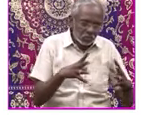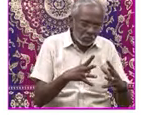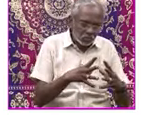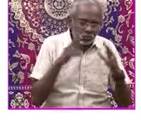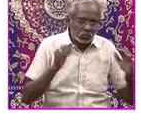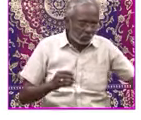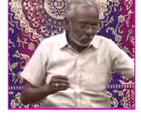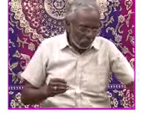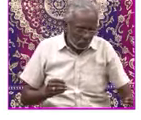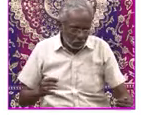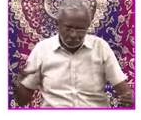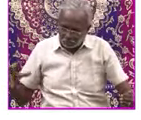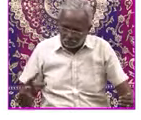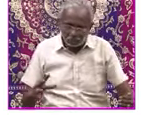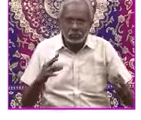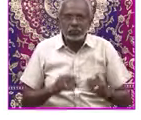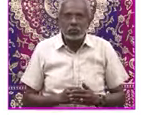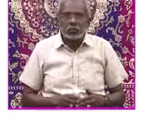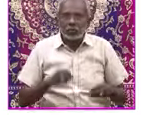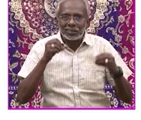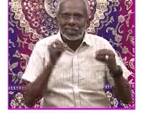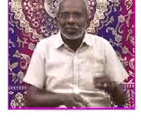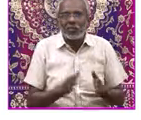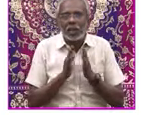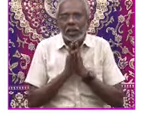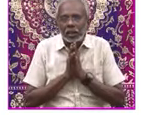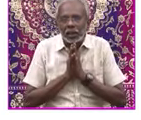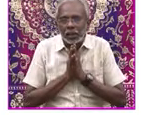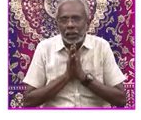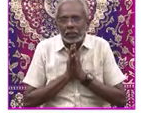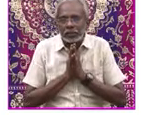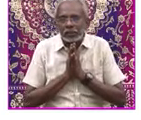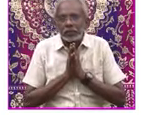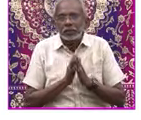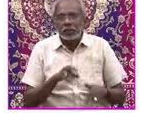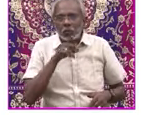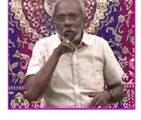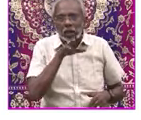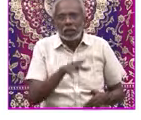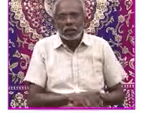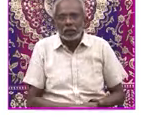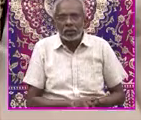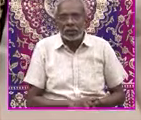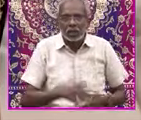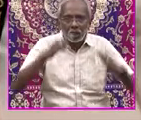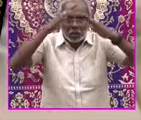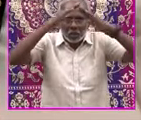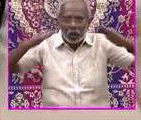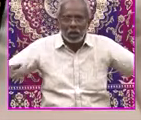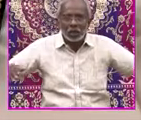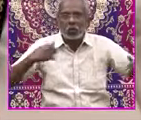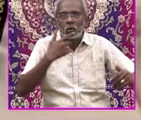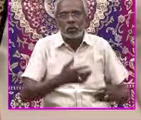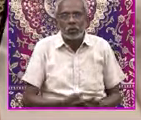கொண்டிருக்கிறது. இறைஞ்சினர் அப்படின்னா வணங்கினர். முளை அப்படின்னா மலை குகை.